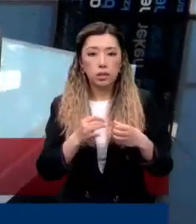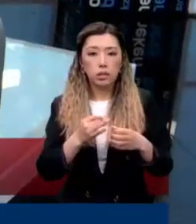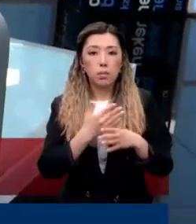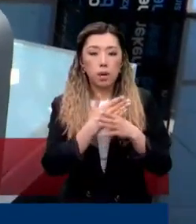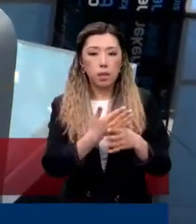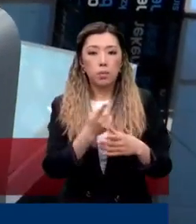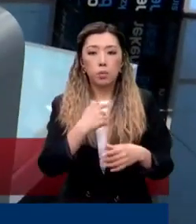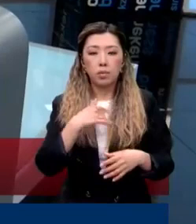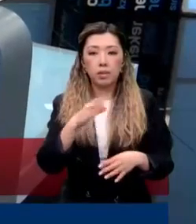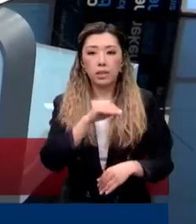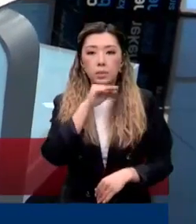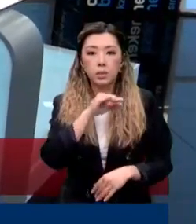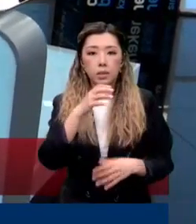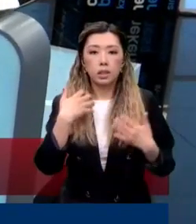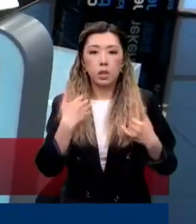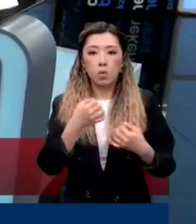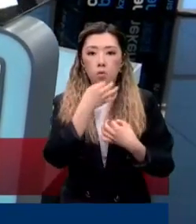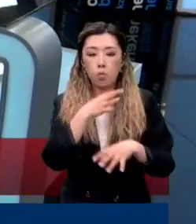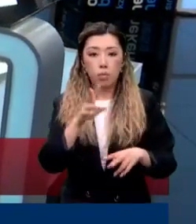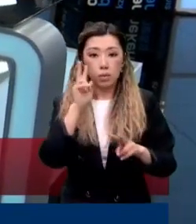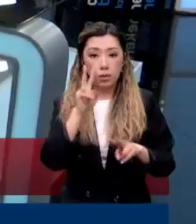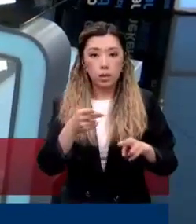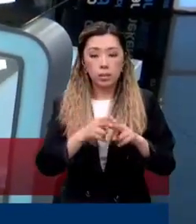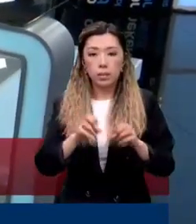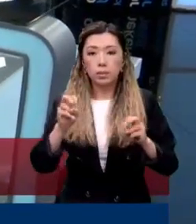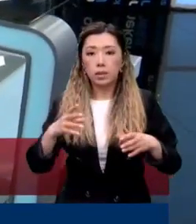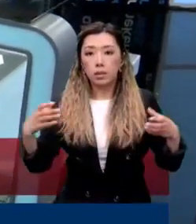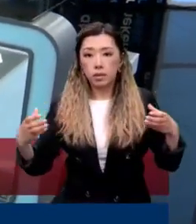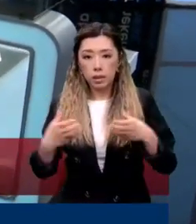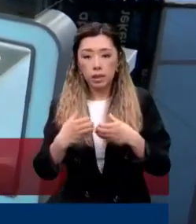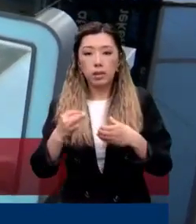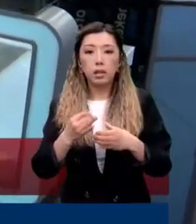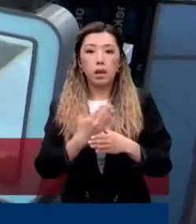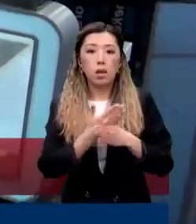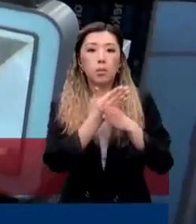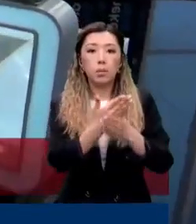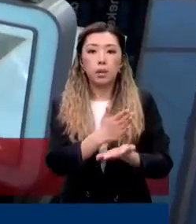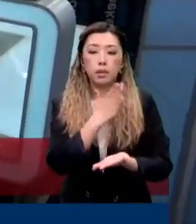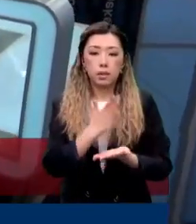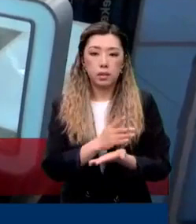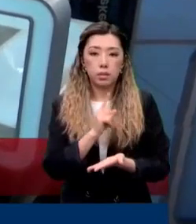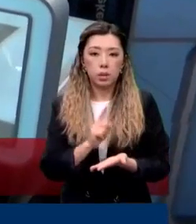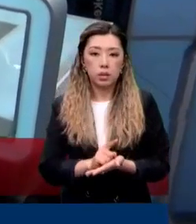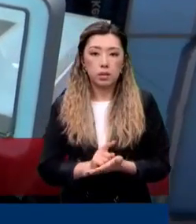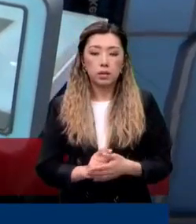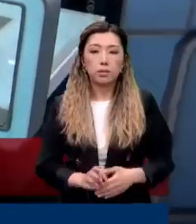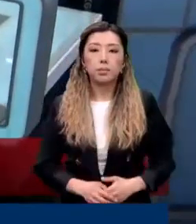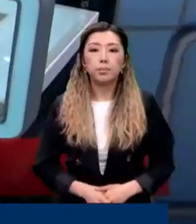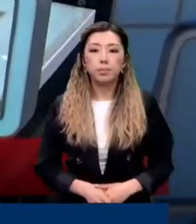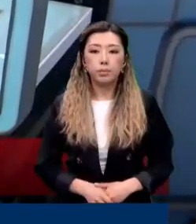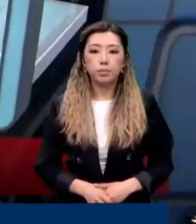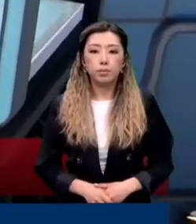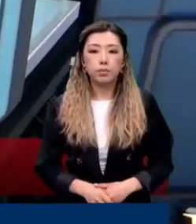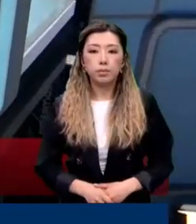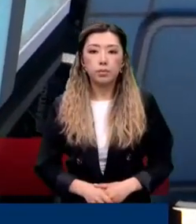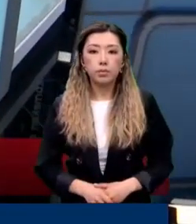специалистами в разных сферах и в целом во всех сферах. Ну и помощь таким людям идет, даже да, самым сложным диагнозом. Она будет диагнозом. После того, как те или иные механизмы